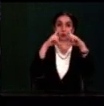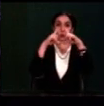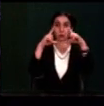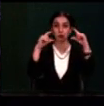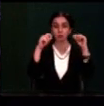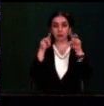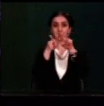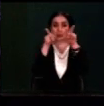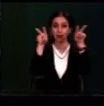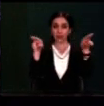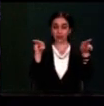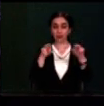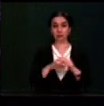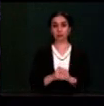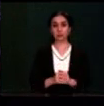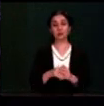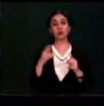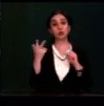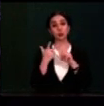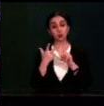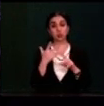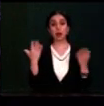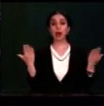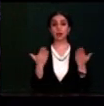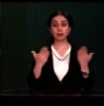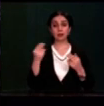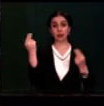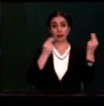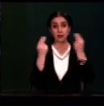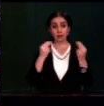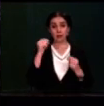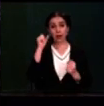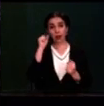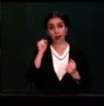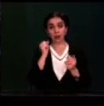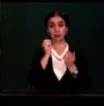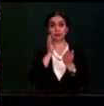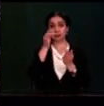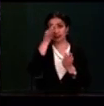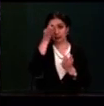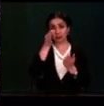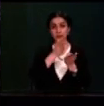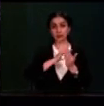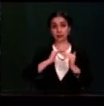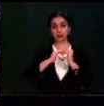teng. Uchinchi. Qaysi rasmda A to'g'ri chiziq tekislikka perpendikulyar?